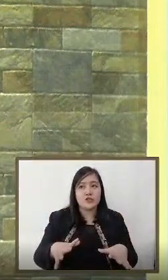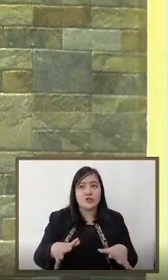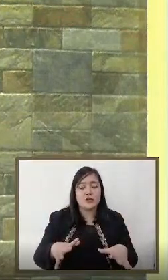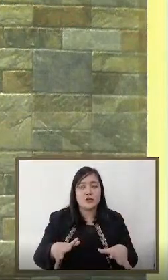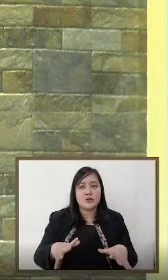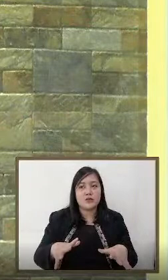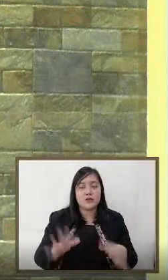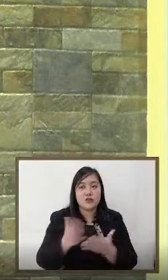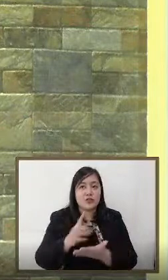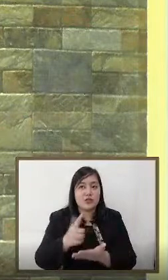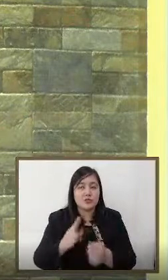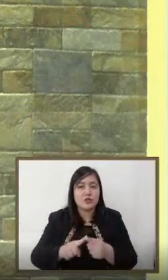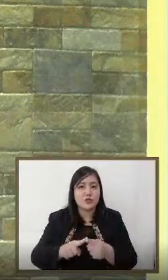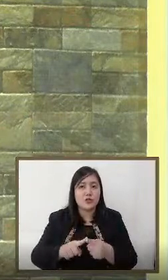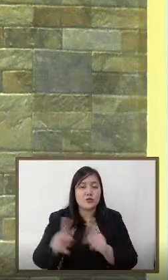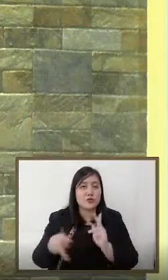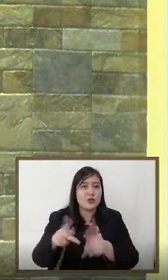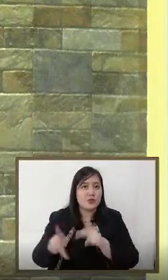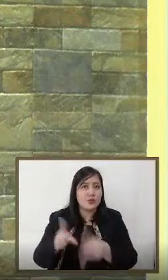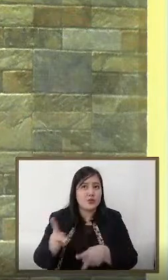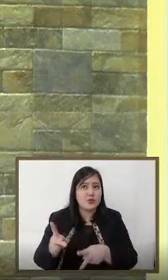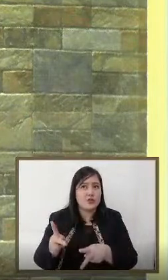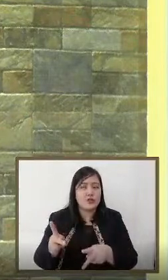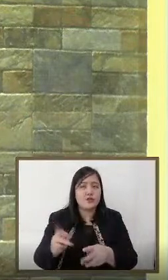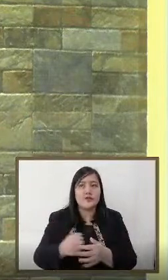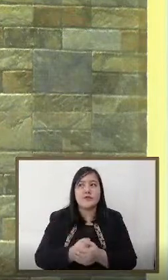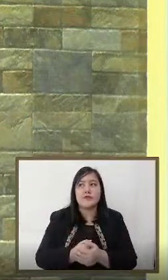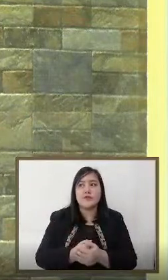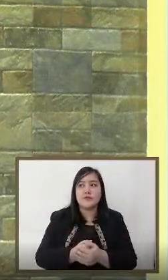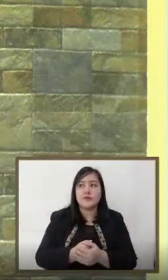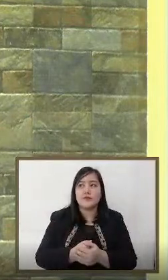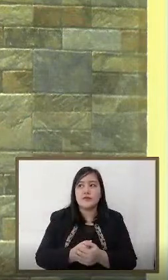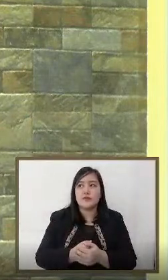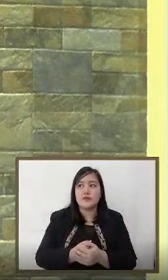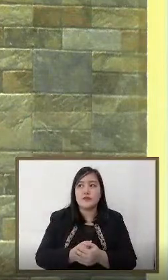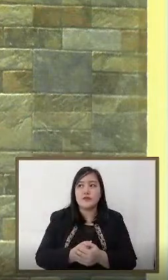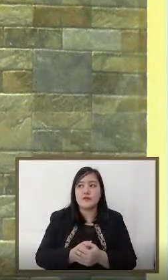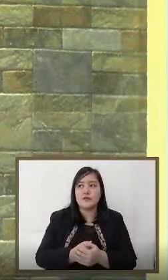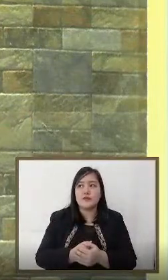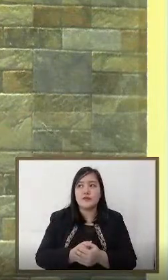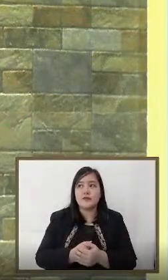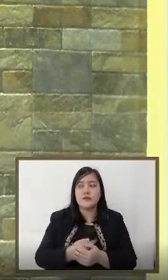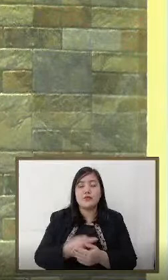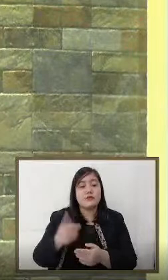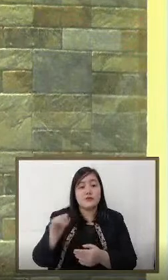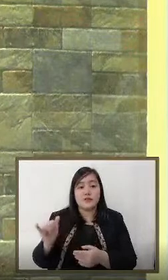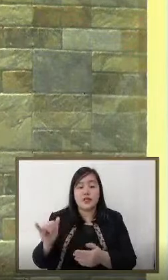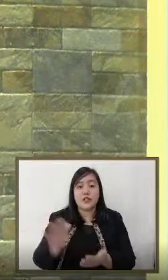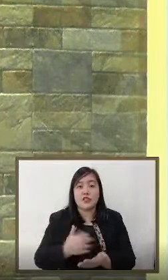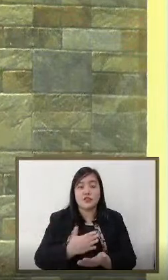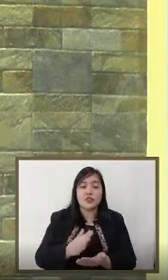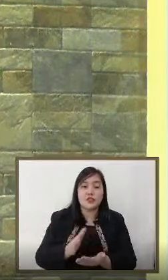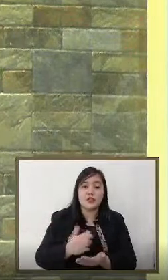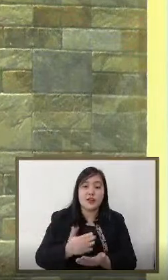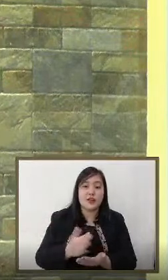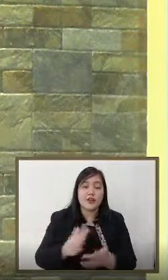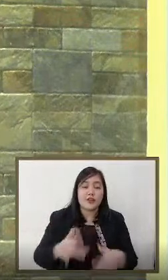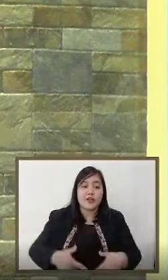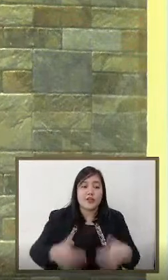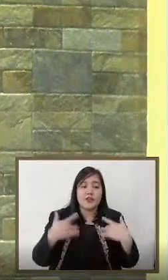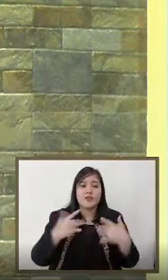ginagawa kong reels. Thank you nga pala sa mga nag-follow sa akin sa reels. Yan. kasi po follow niyo rin po